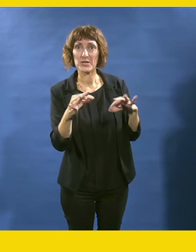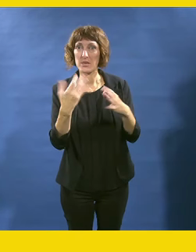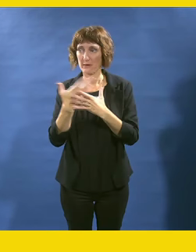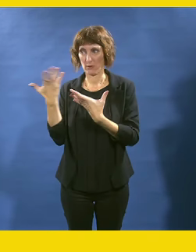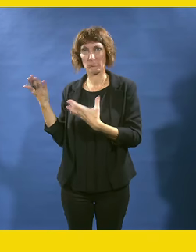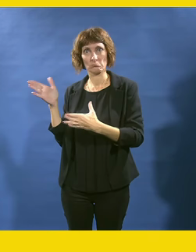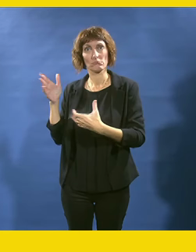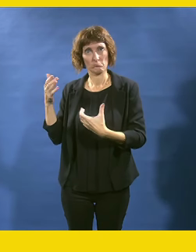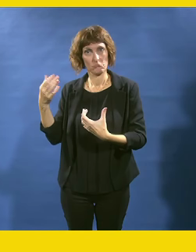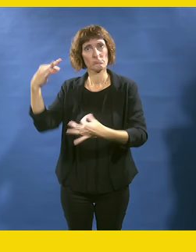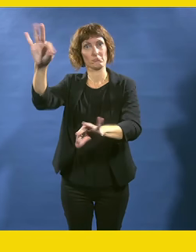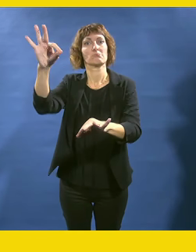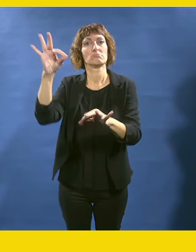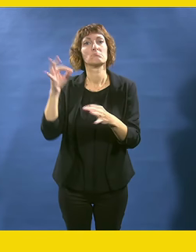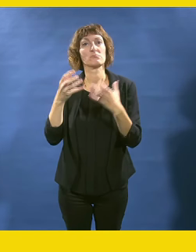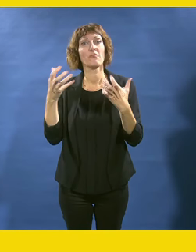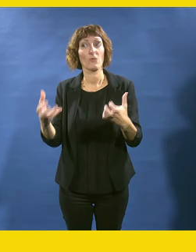souvent.